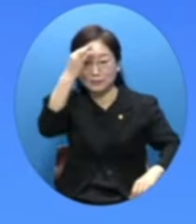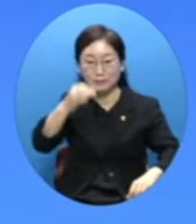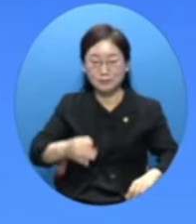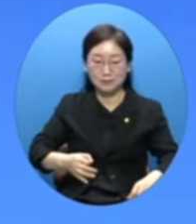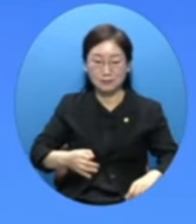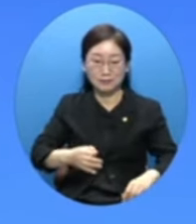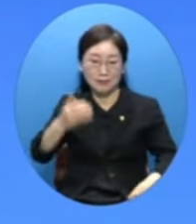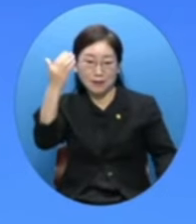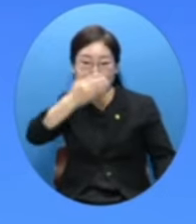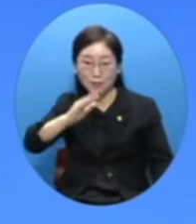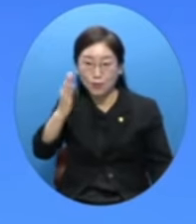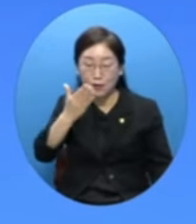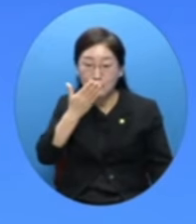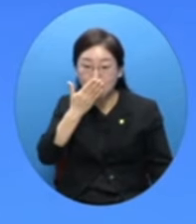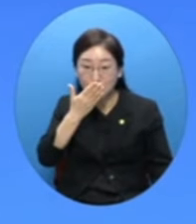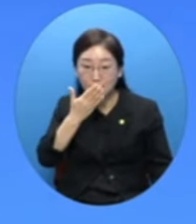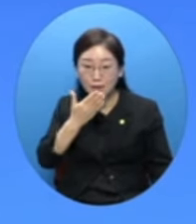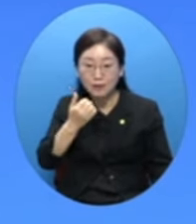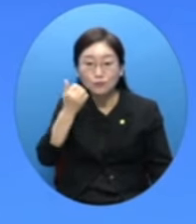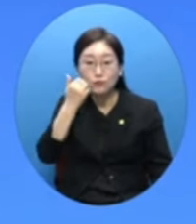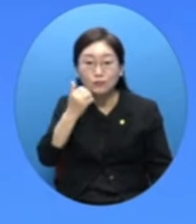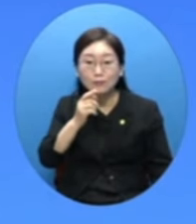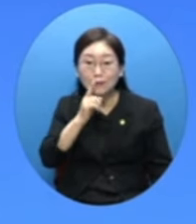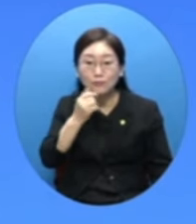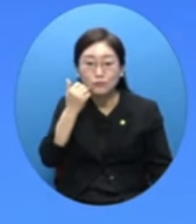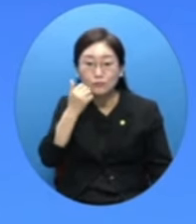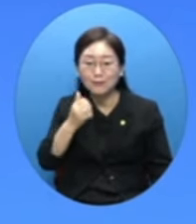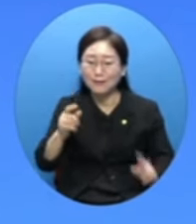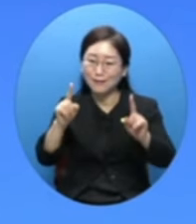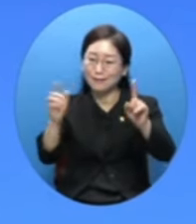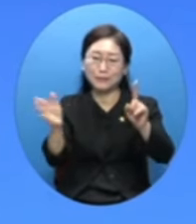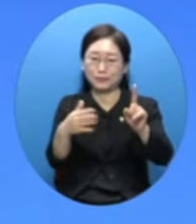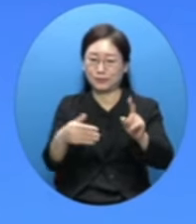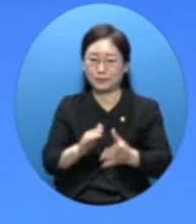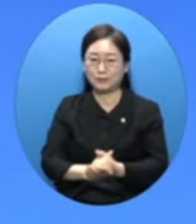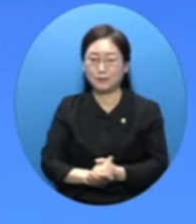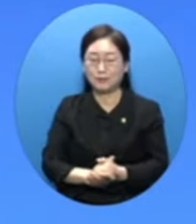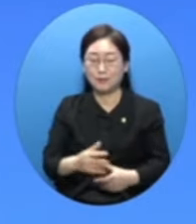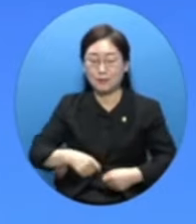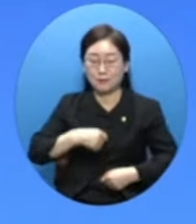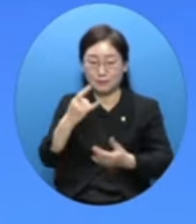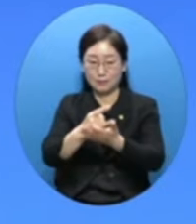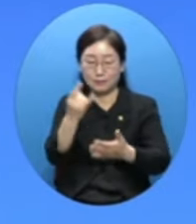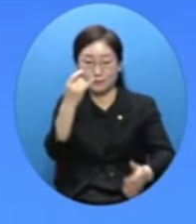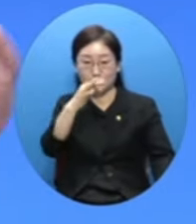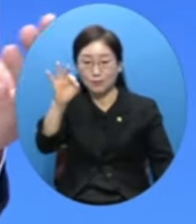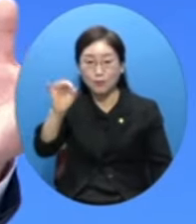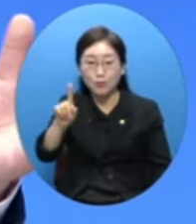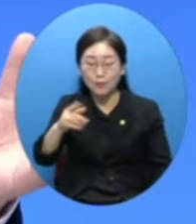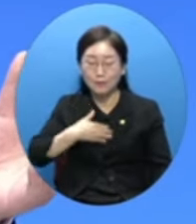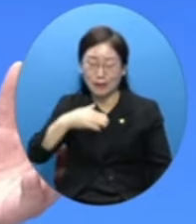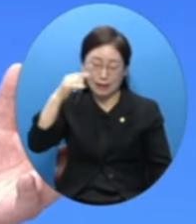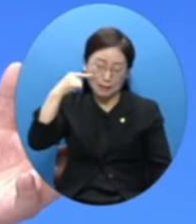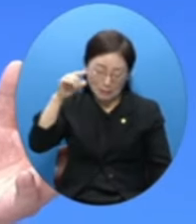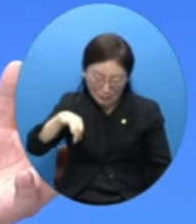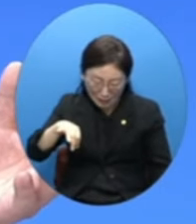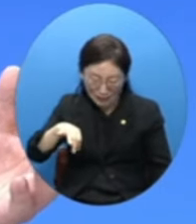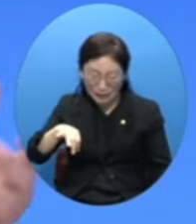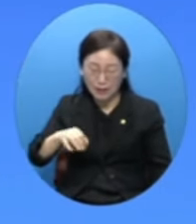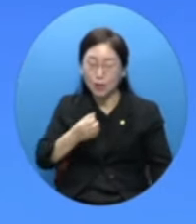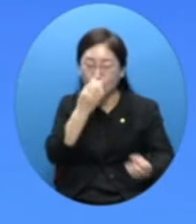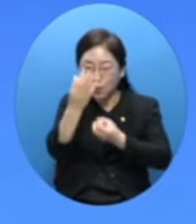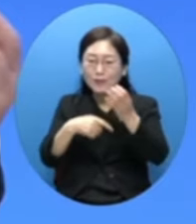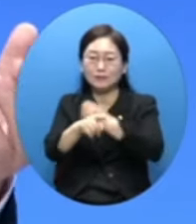되었다고 그렇게 말할 사람은 한 사람도 없을 것입니다 의롭다고 인정받는 것은 나는 아무것도 아님을 고백하는 것입니다